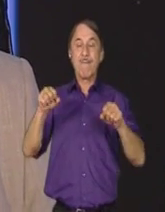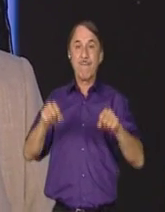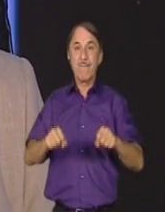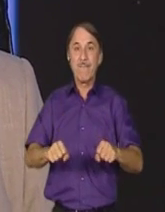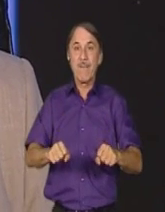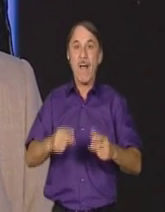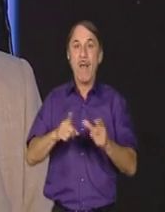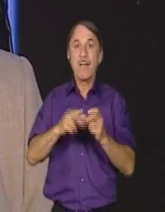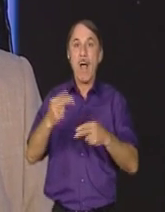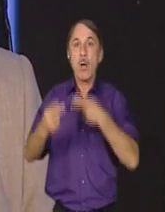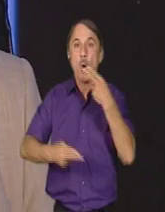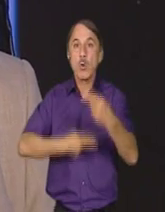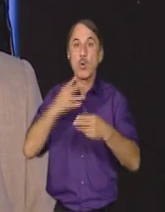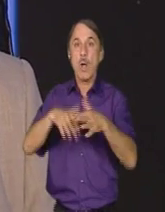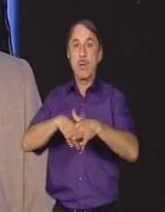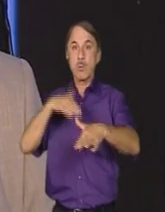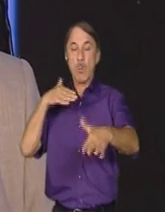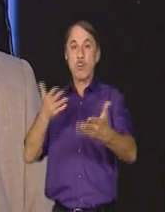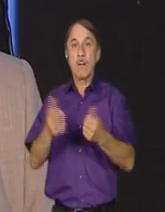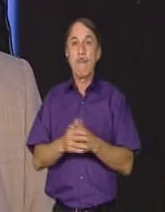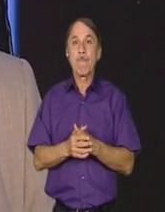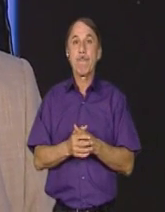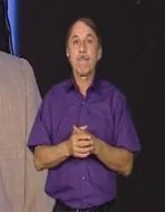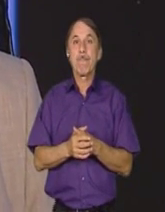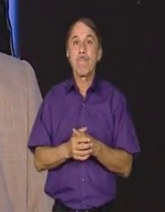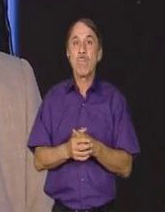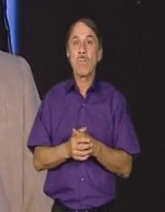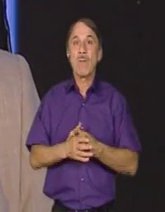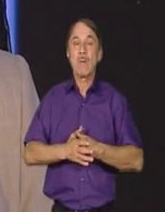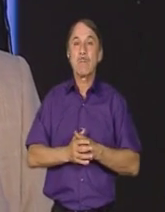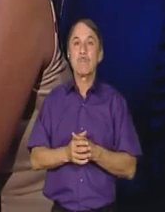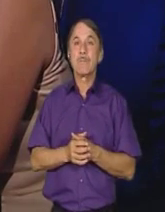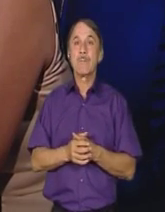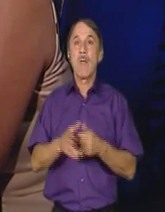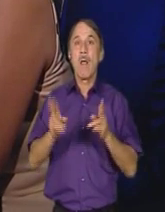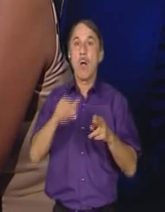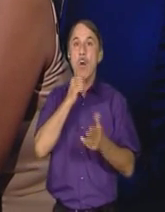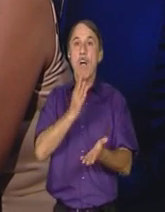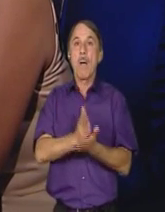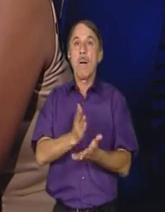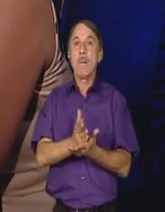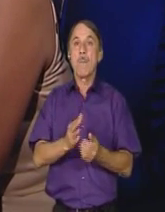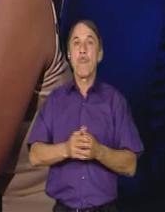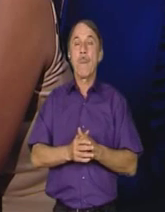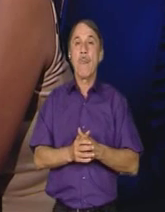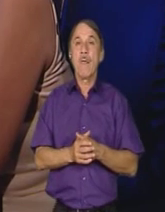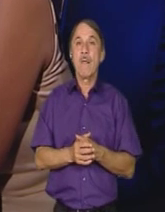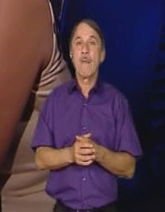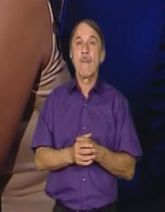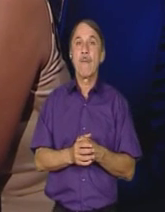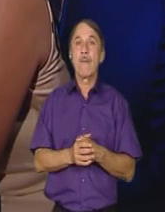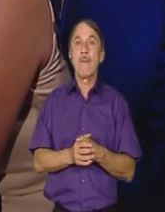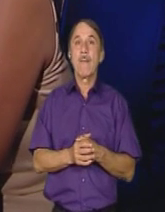vlada da kontroliše Skupštinu, a danas je to slučaj. Dobro, ako mogu da vas pitam, kako je bilo kada je